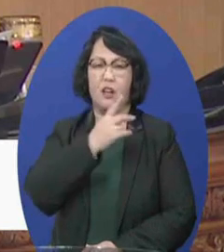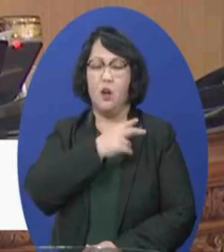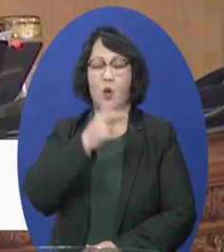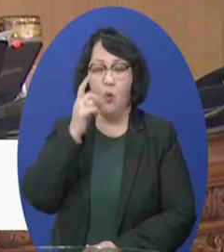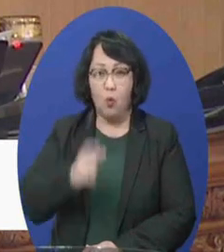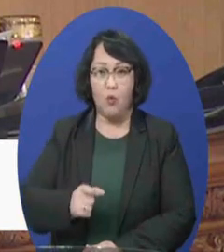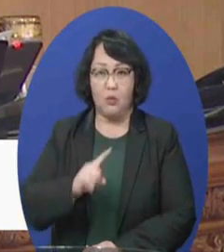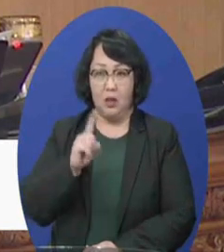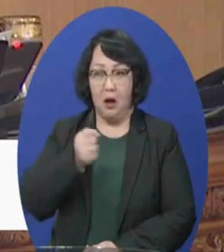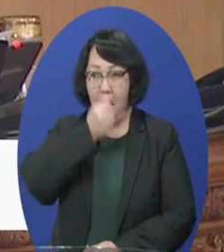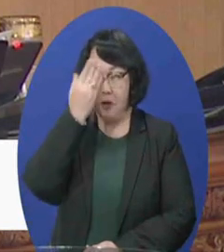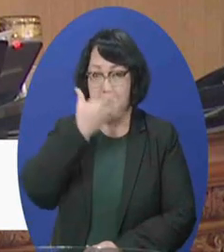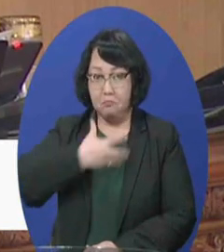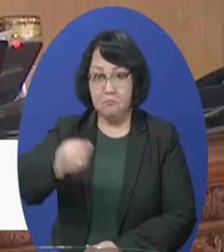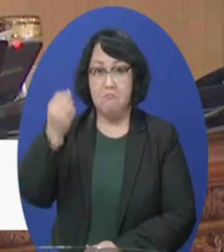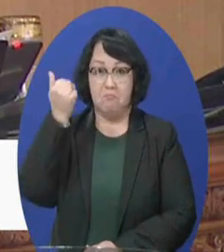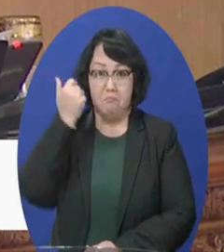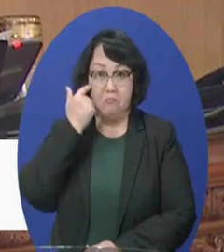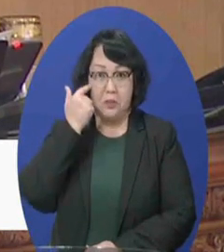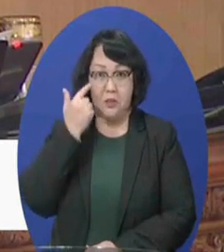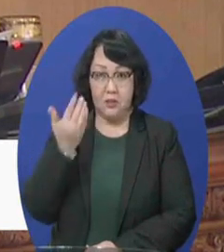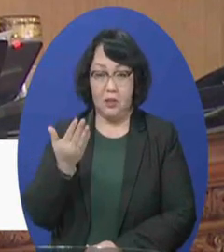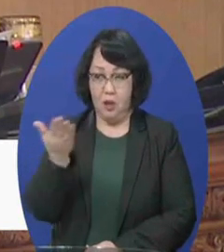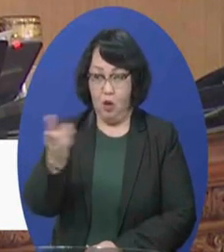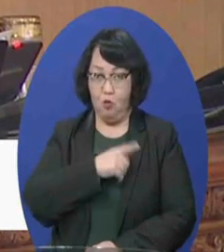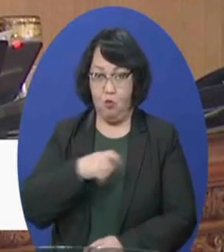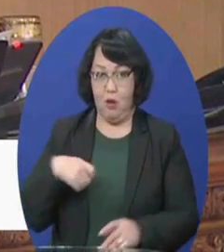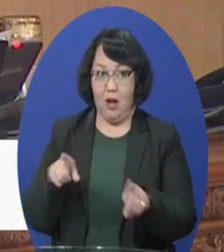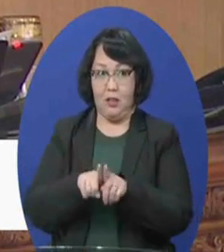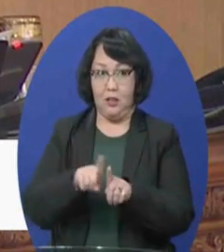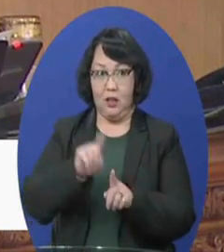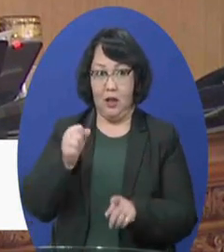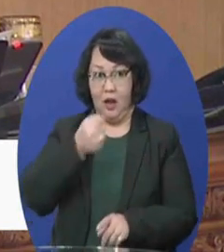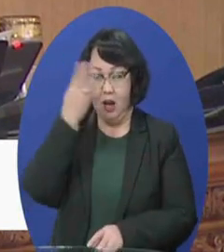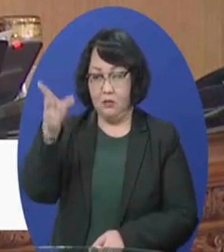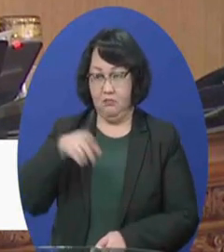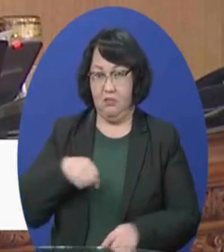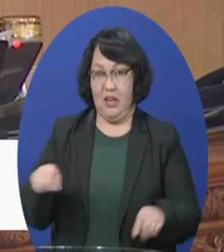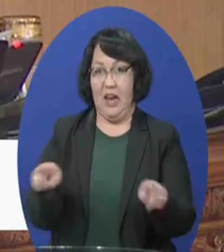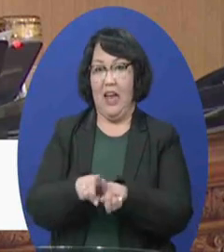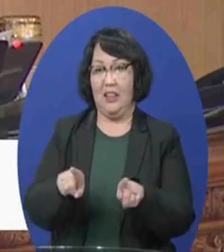маш сайн мэддэг. Та ч өөрөө над шиг зантай байх гэж би бодож байна.